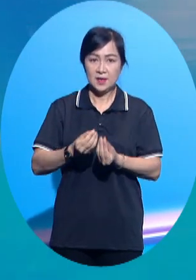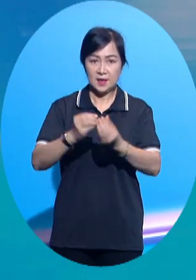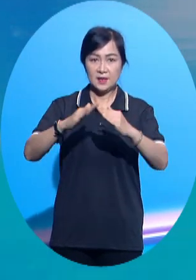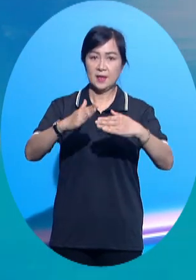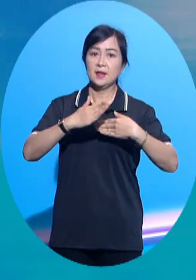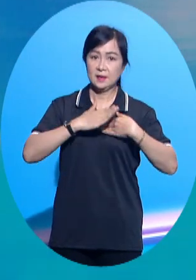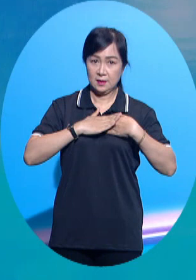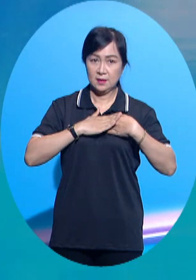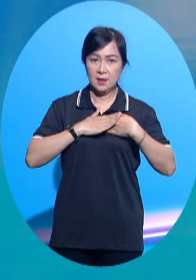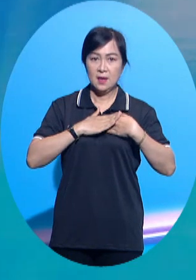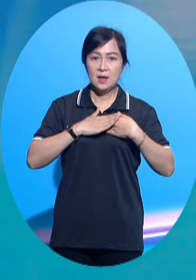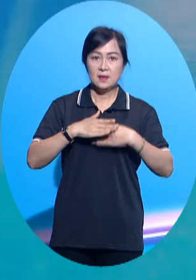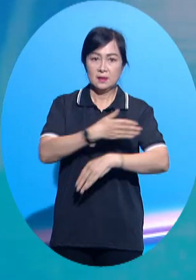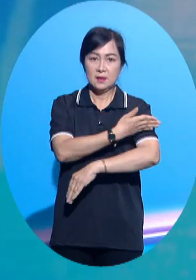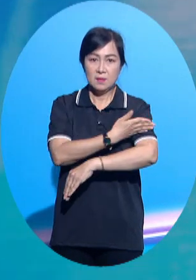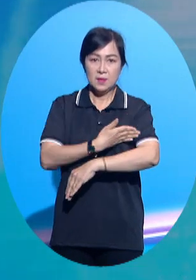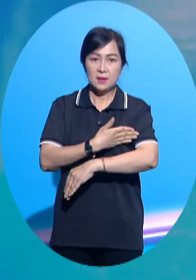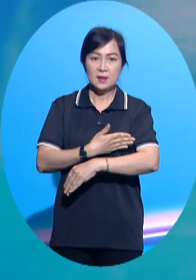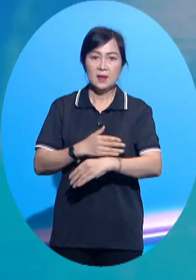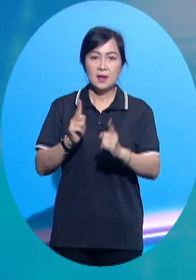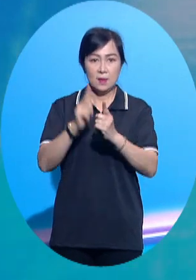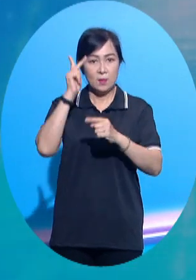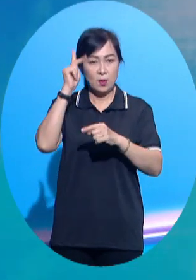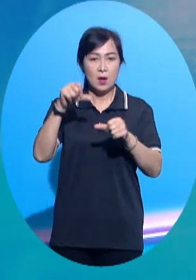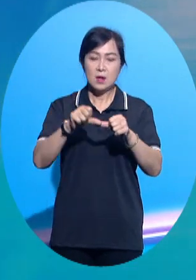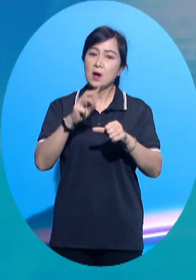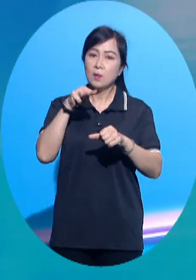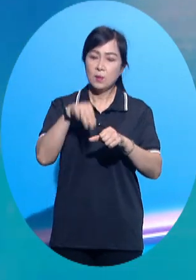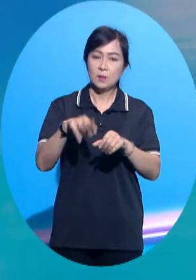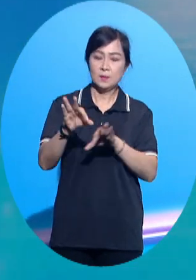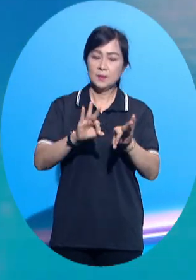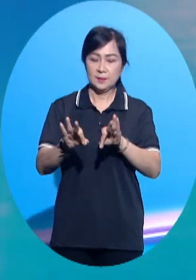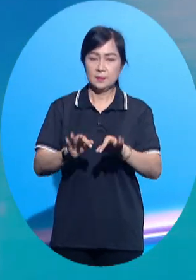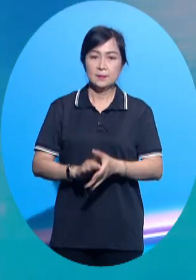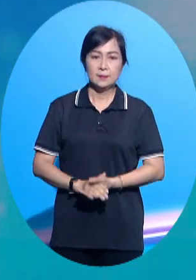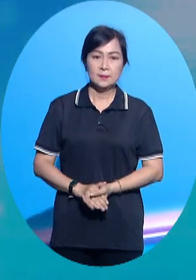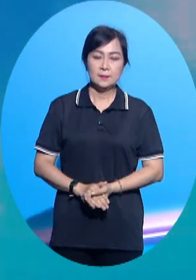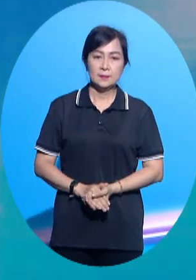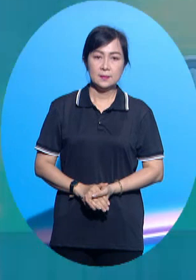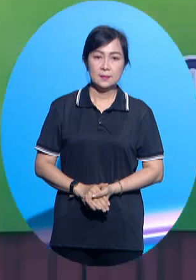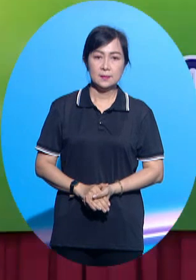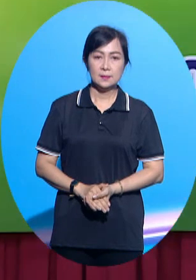trao tặng nhà nghĩa tình đồng đội cho các thương binh, bệnh binh đang gặp khó khăn tại huyện Hóc Môn, thành phố Hồ Chí Minh.